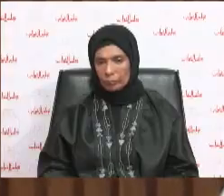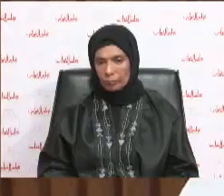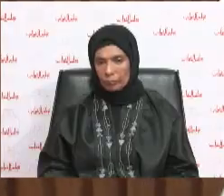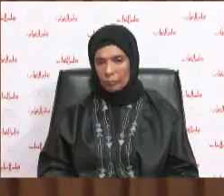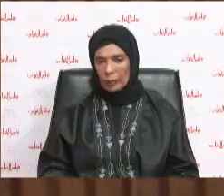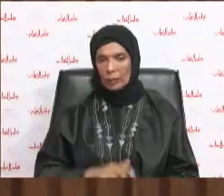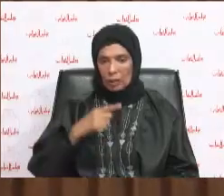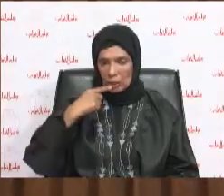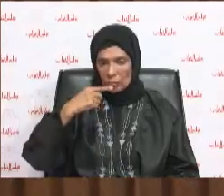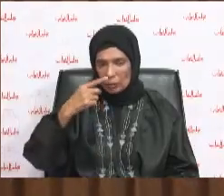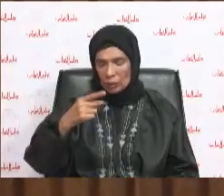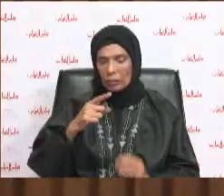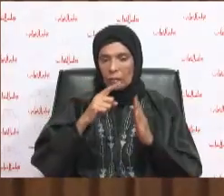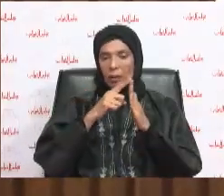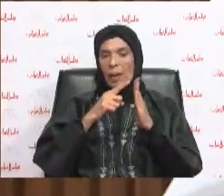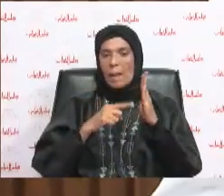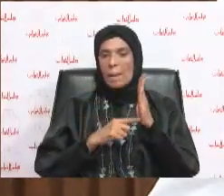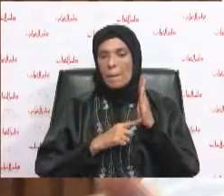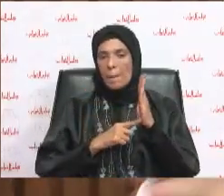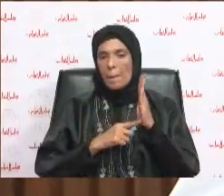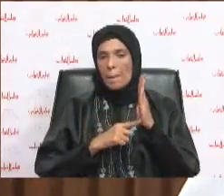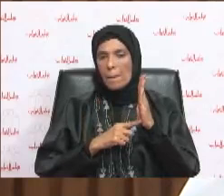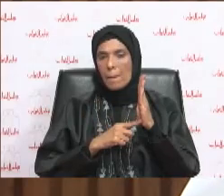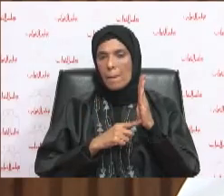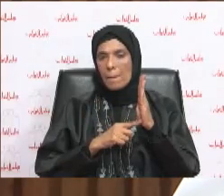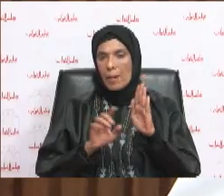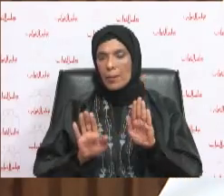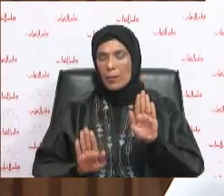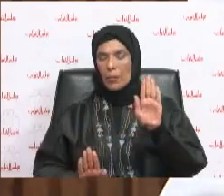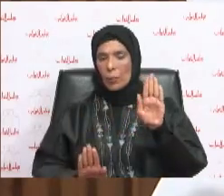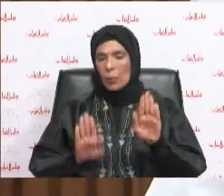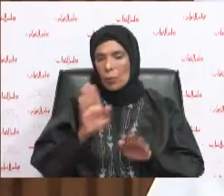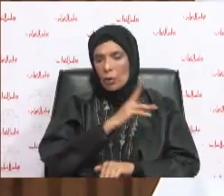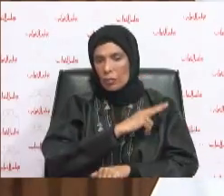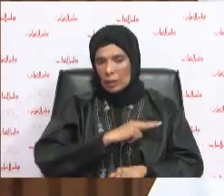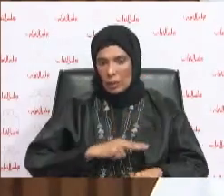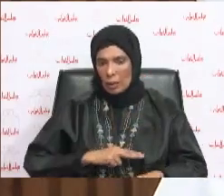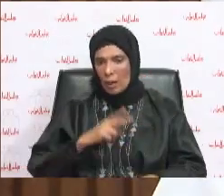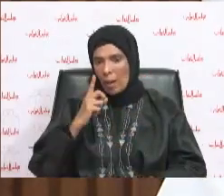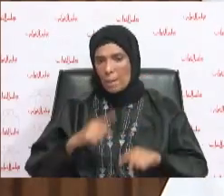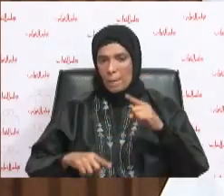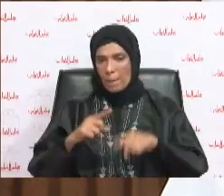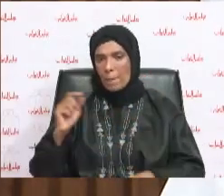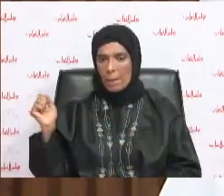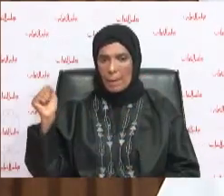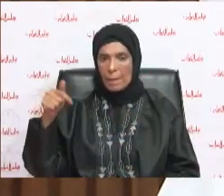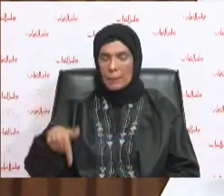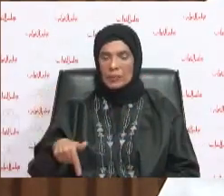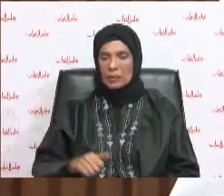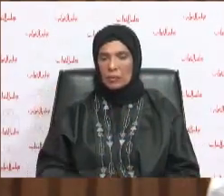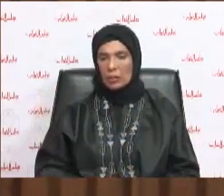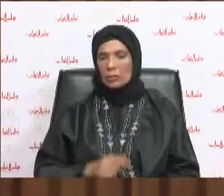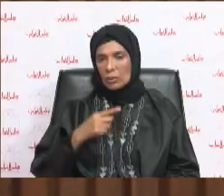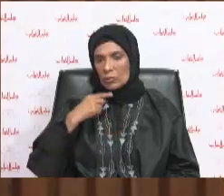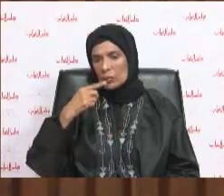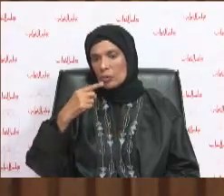قاعدين نتكلم في هذا القانون كأن النواب يتكلمون عن نفسهم، هادين مشاكل المواطنين برا وقاعدين